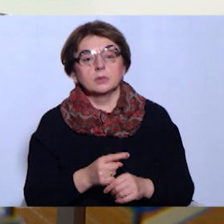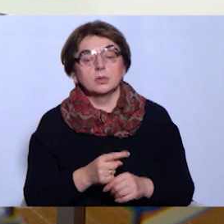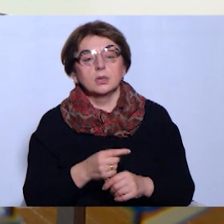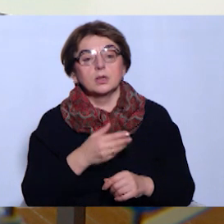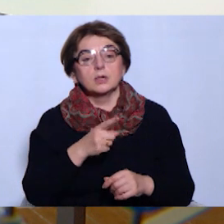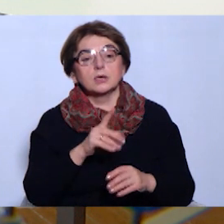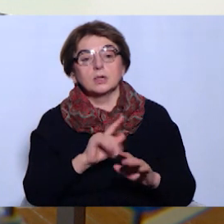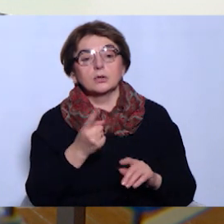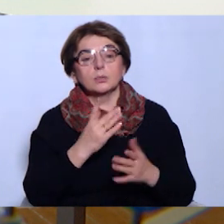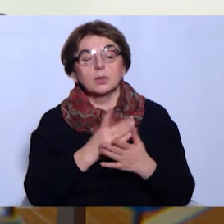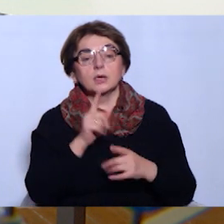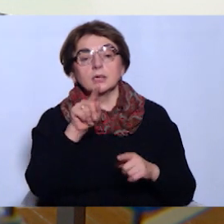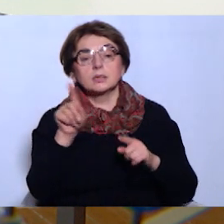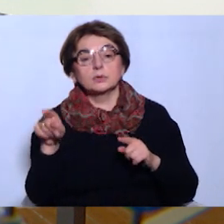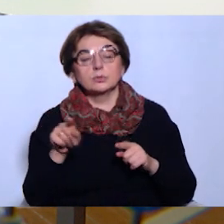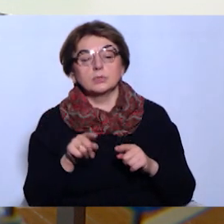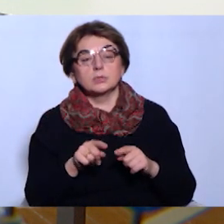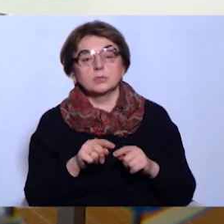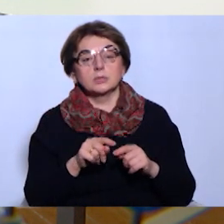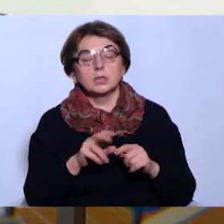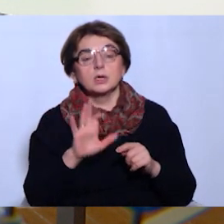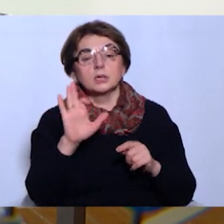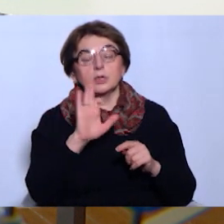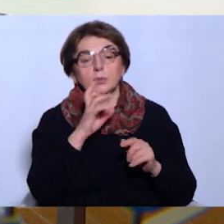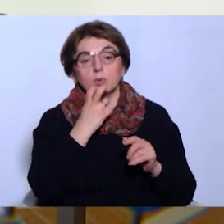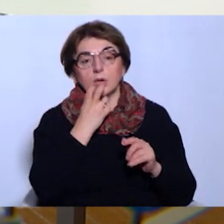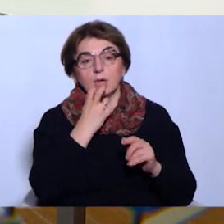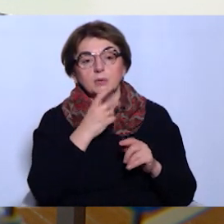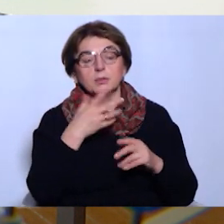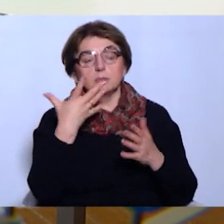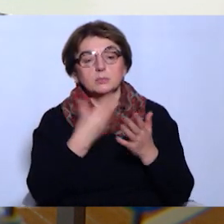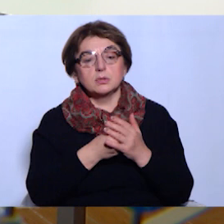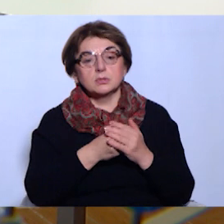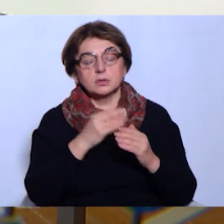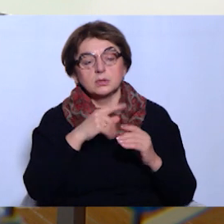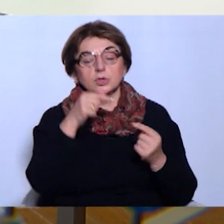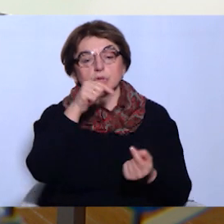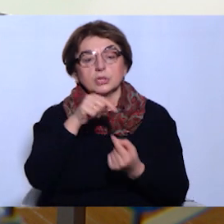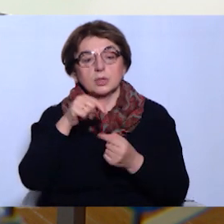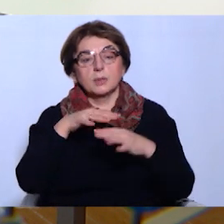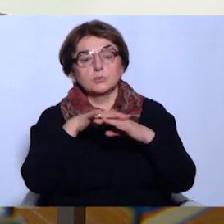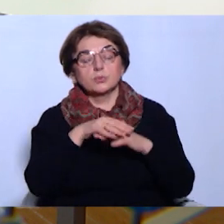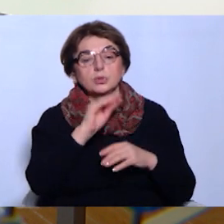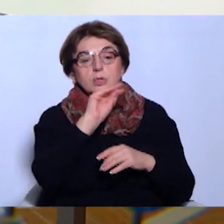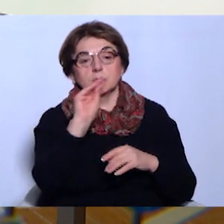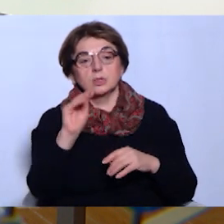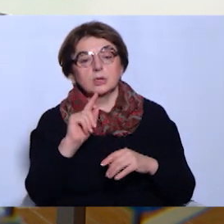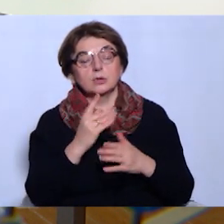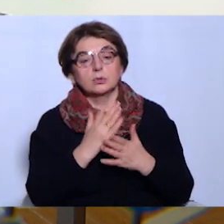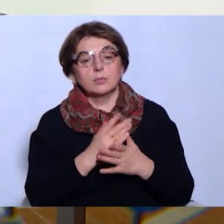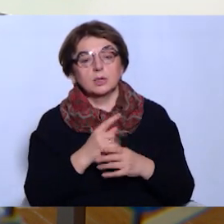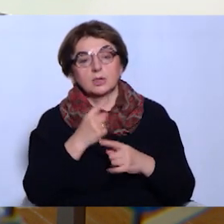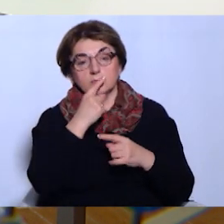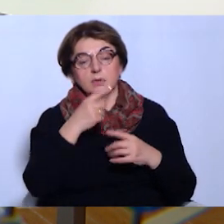რატო არის მოთავსებული ესა თუ ის ელემენტი მისი აღნაგობის მიხედვით შესაბამის უჯრაში. აი